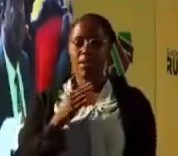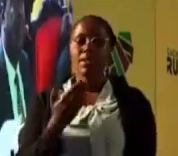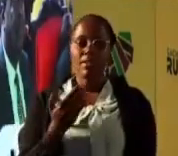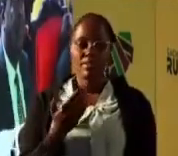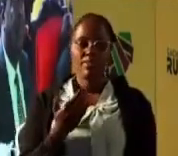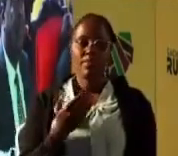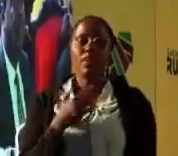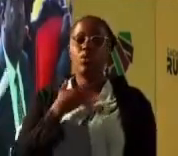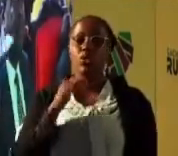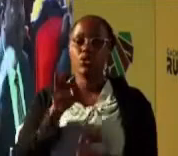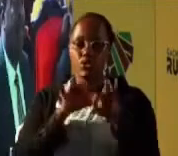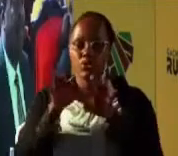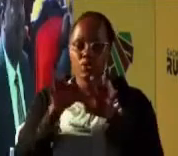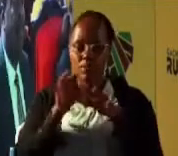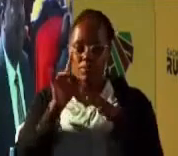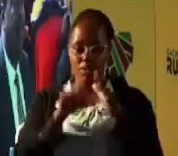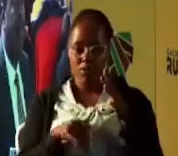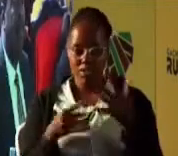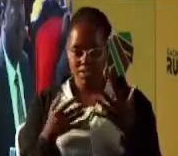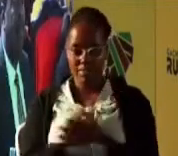Nataka nikueleze hivi.